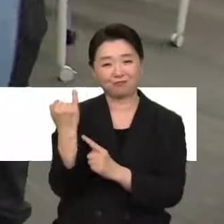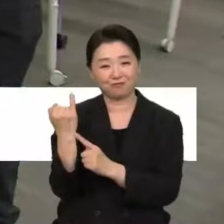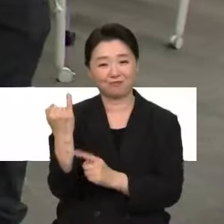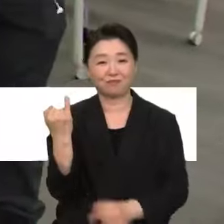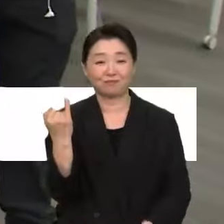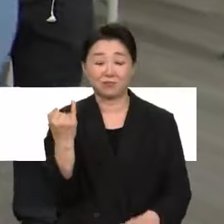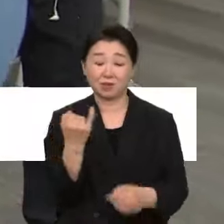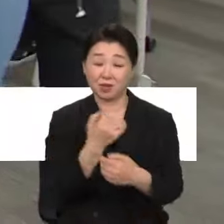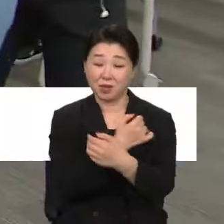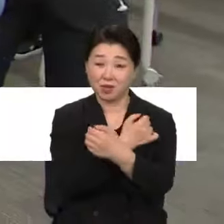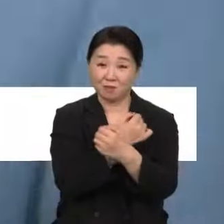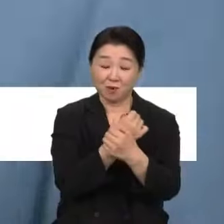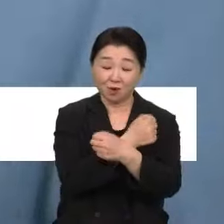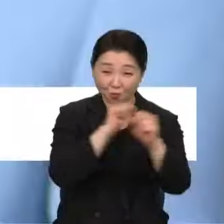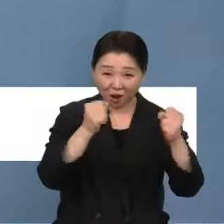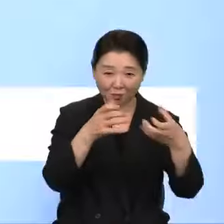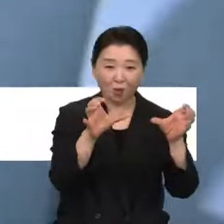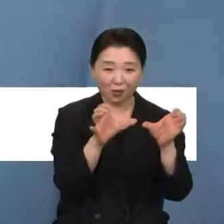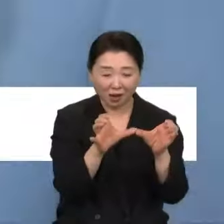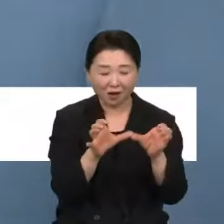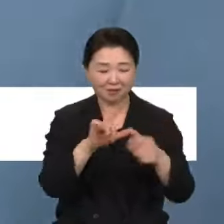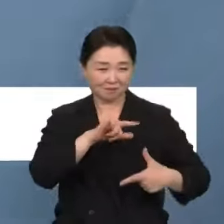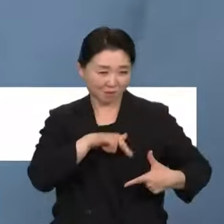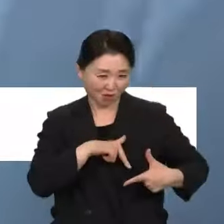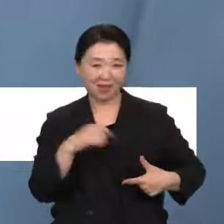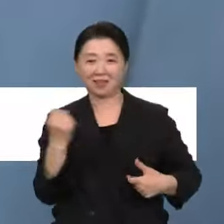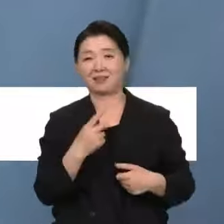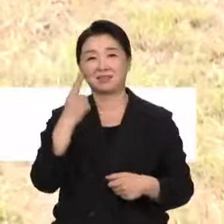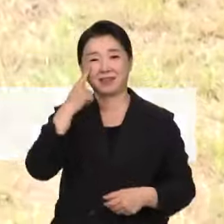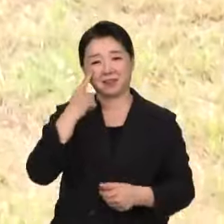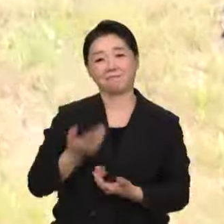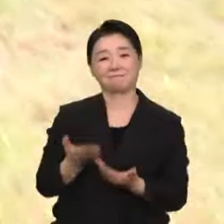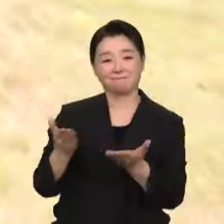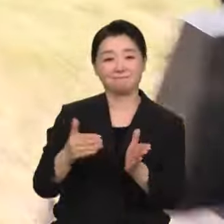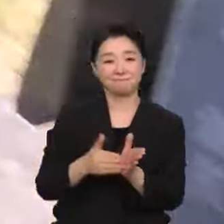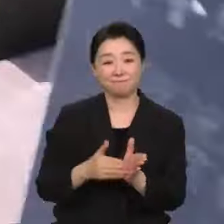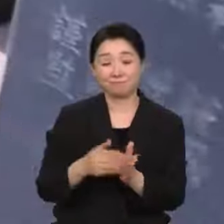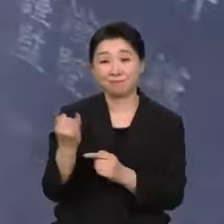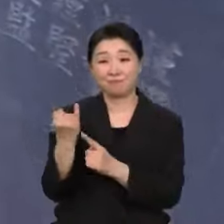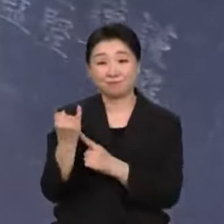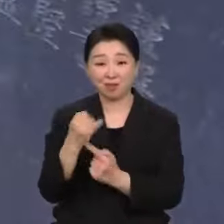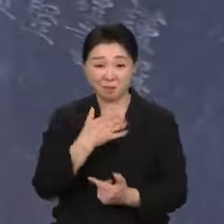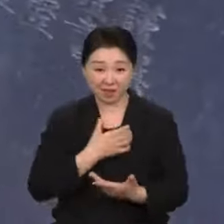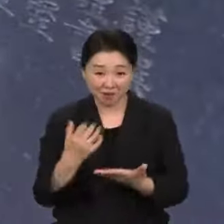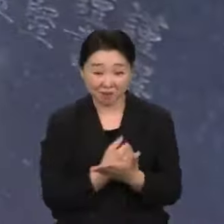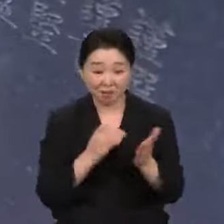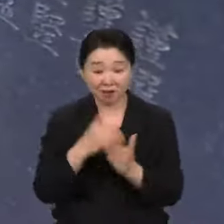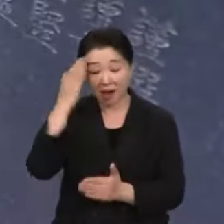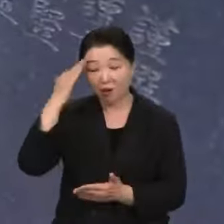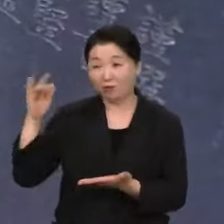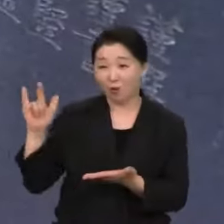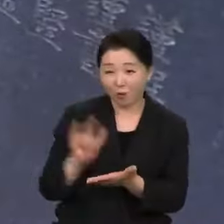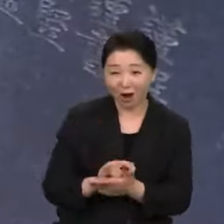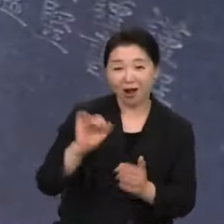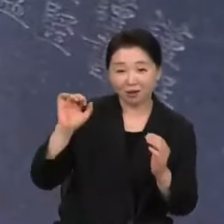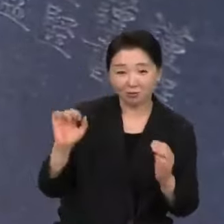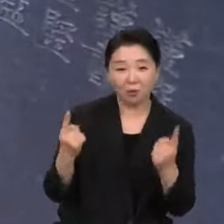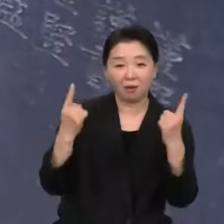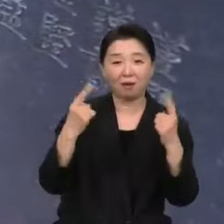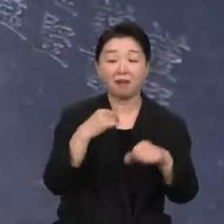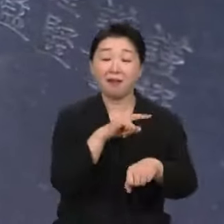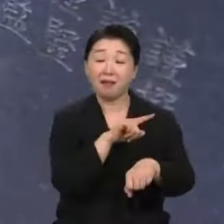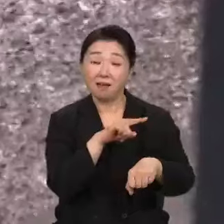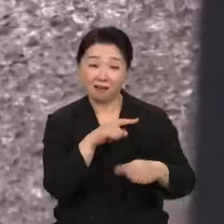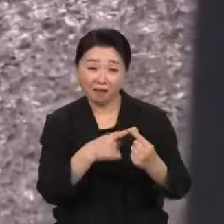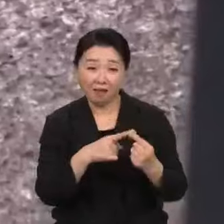광복회가 나서 그 명예를 다시 생각하게 해준 겁니다. 허미미는 메달을 따고 함께 돌아오자마자 가장 먼저